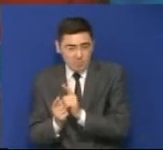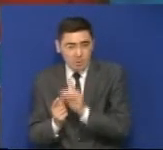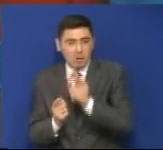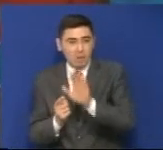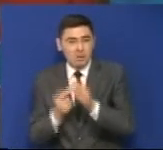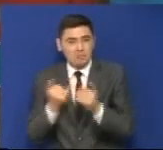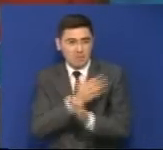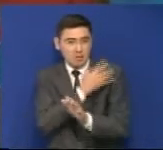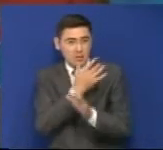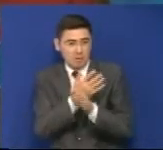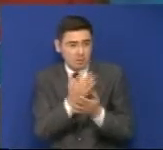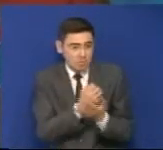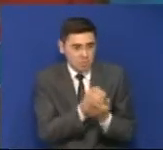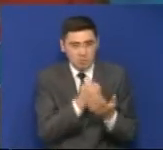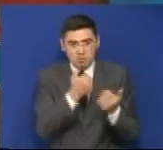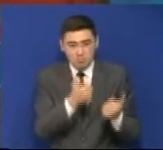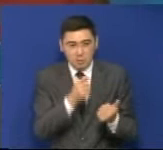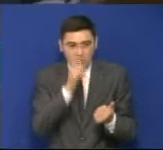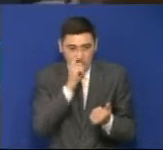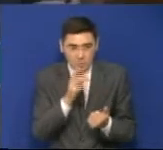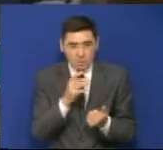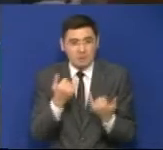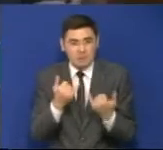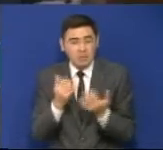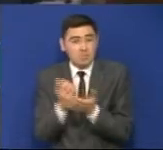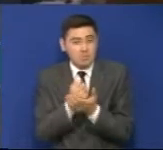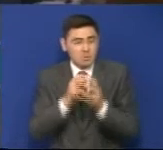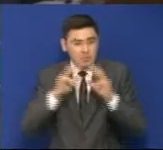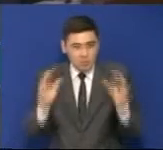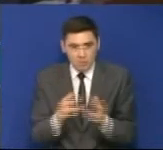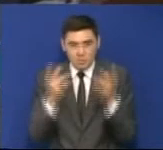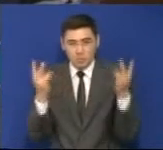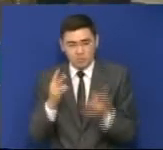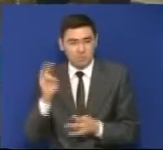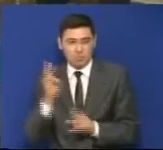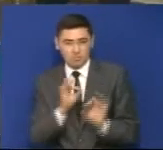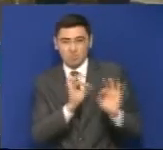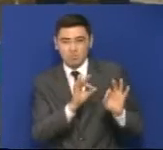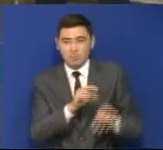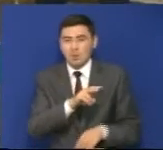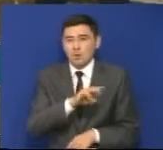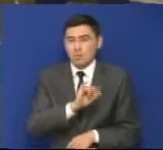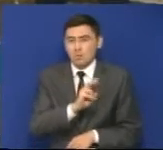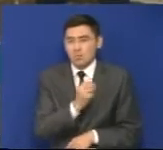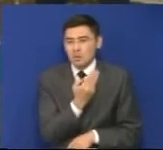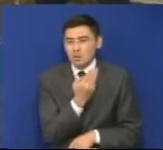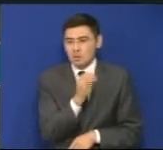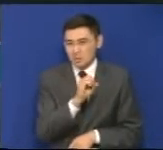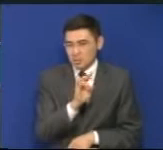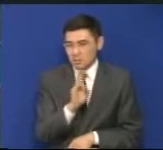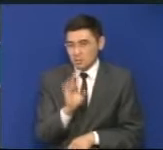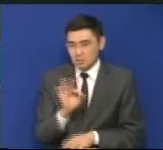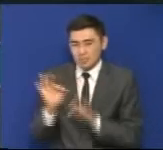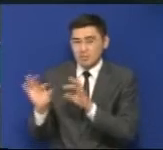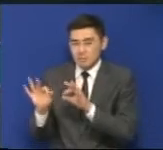қол жеткізілген жақсы нәтижелерімізді сақтап қалуымыз керек, деді Нұрсұлтан Назарбаев. Александр Лукашенко болса, ынтымақтастықты